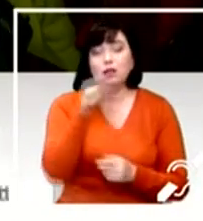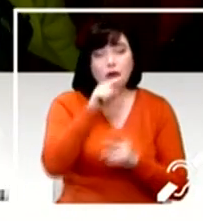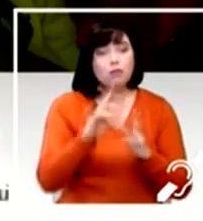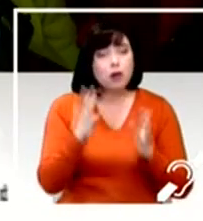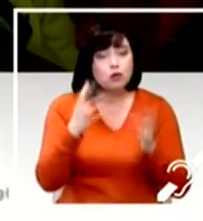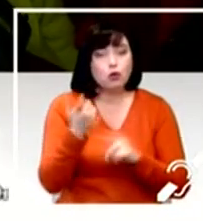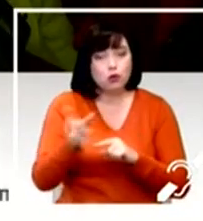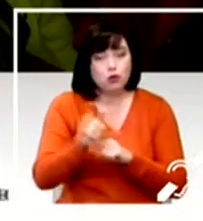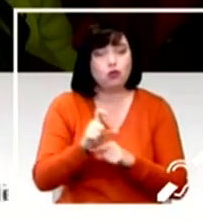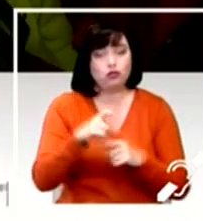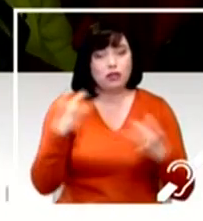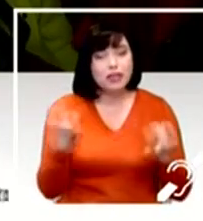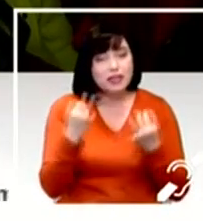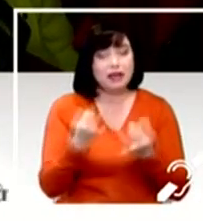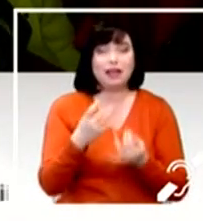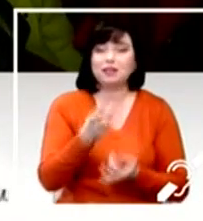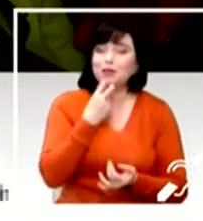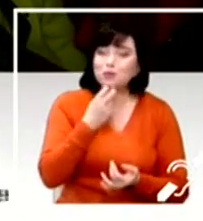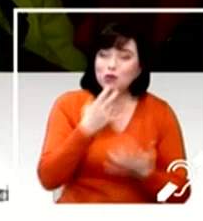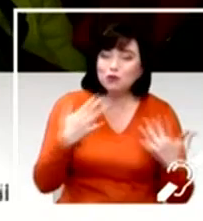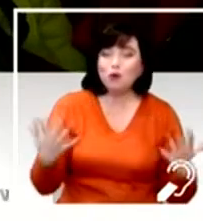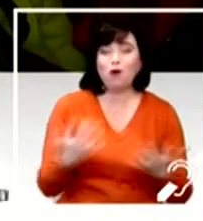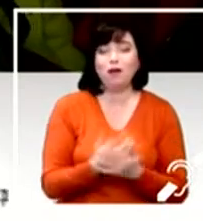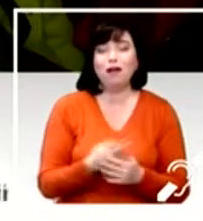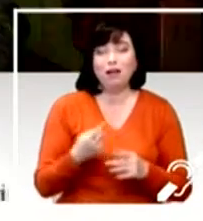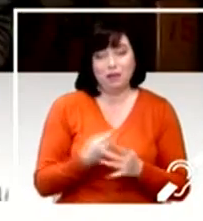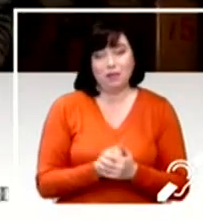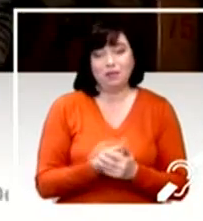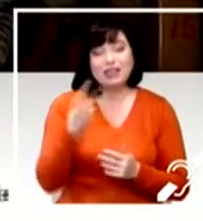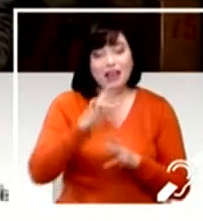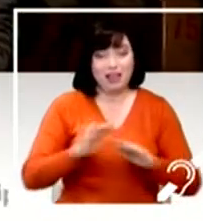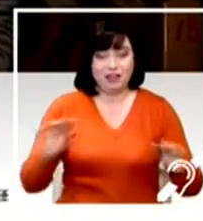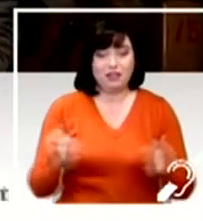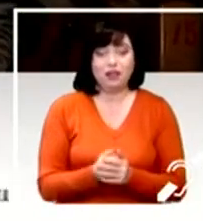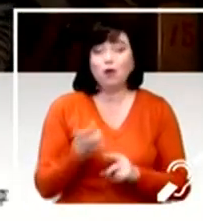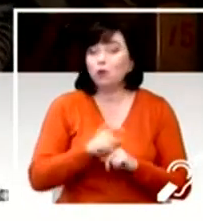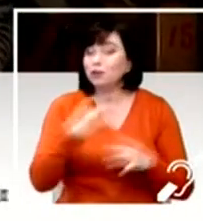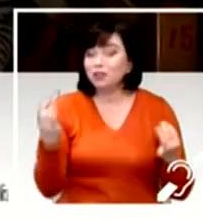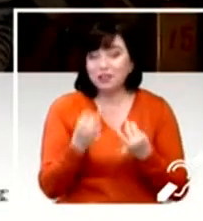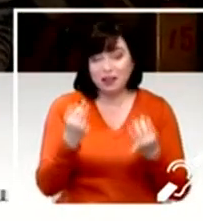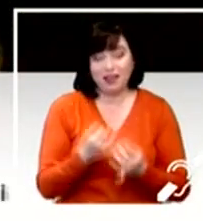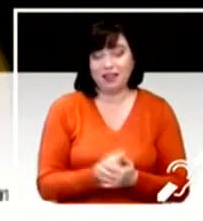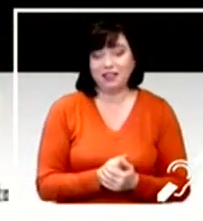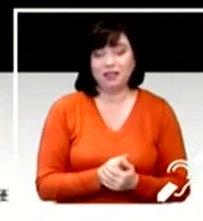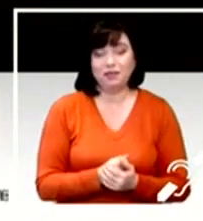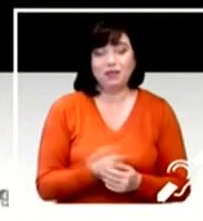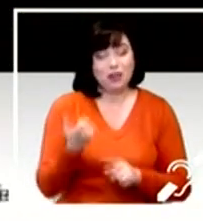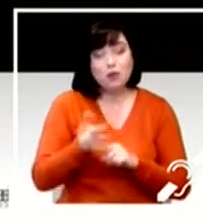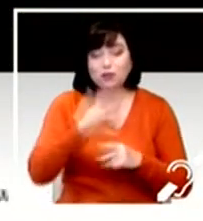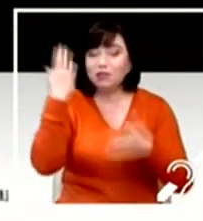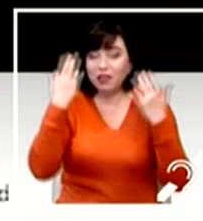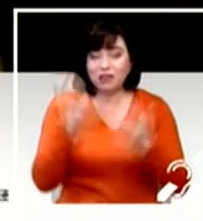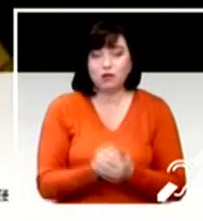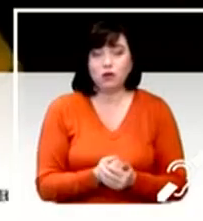întâmplă câteodată și lucruri amuzante care interesează copiii. Este foarte interesant și foarte amuzant. Unde ai venit